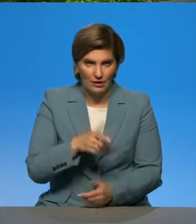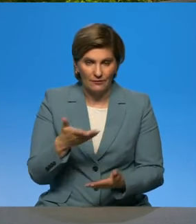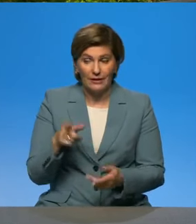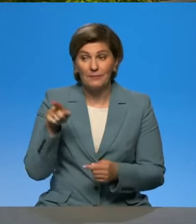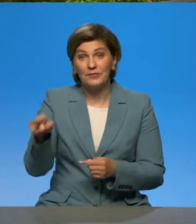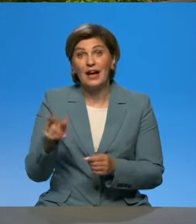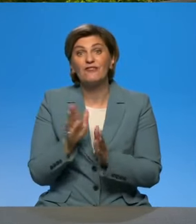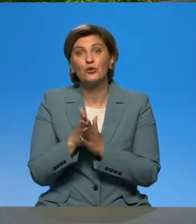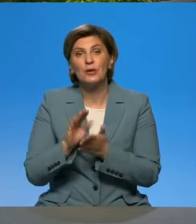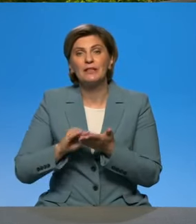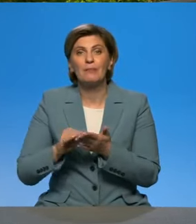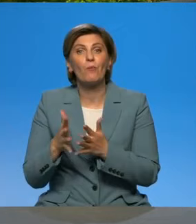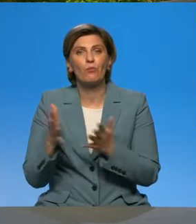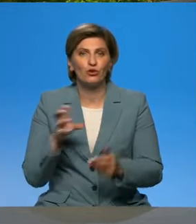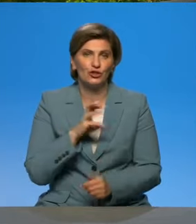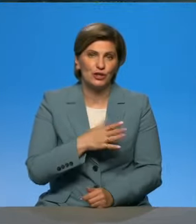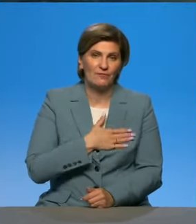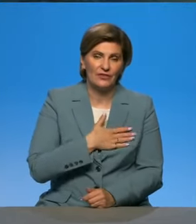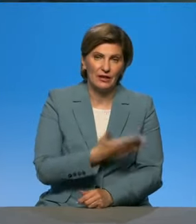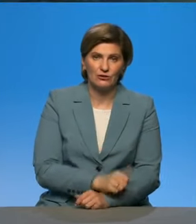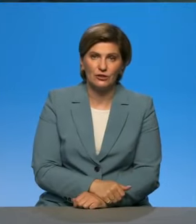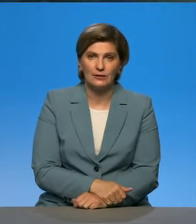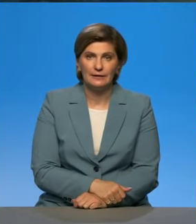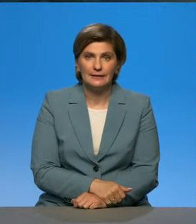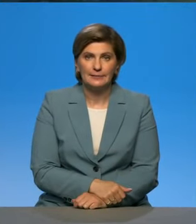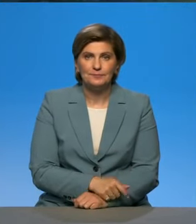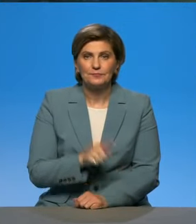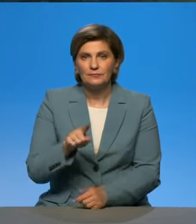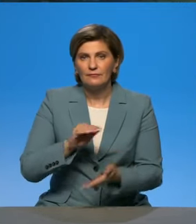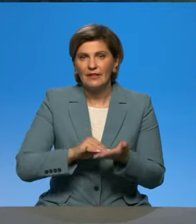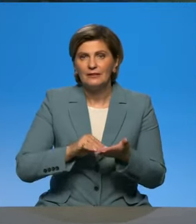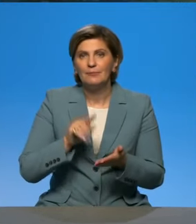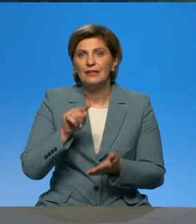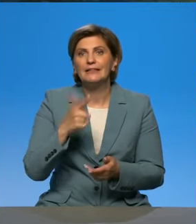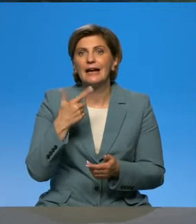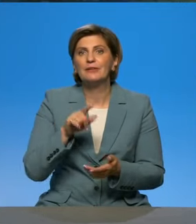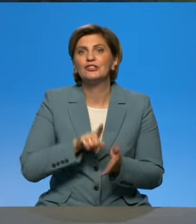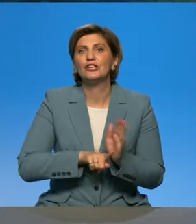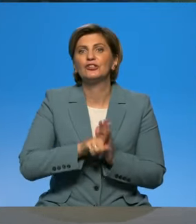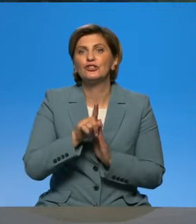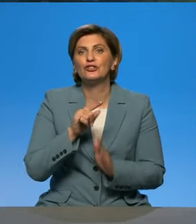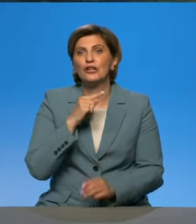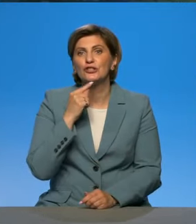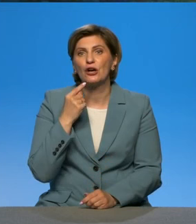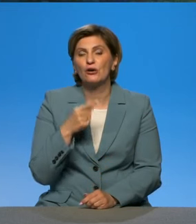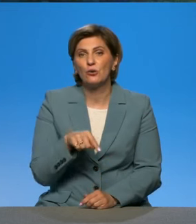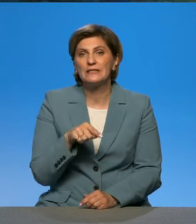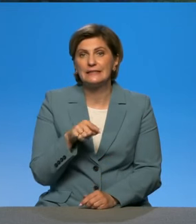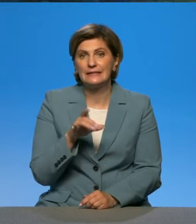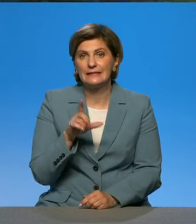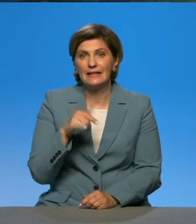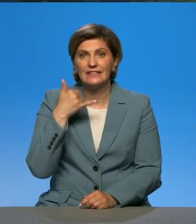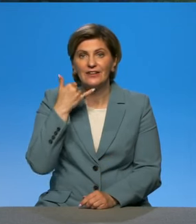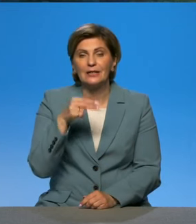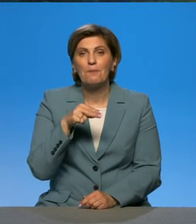написано, чем в наших. Чем в наших. А давайте зрители послушаем. Город, где, знаете, там написано, там, где начинается Россия, вот оттуда наша зрительница Наталья звонит из Пскова.